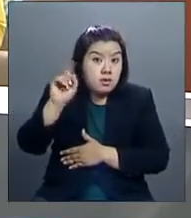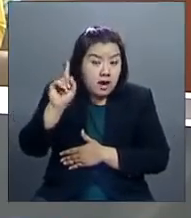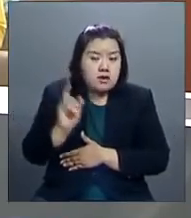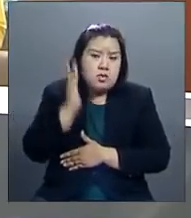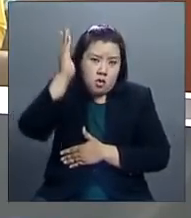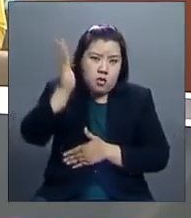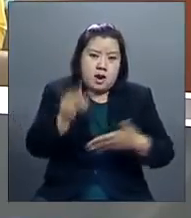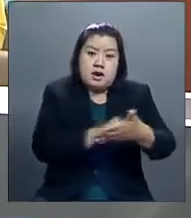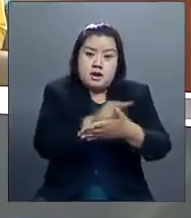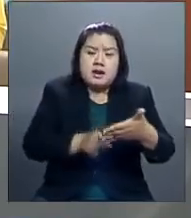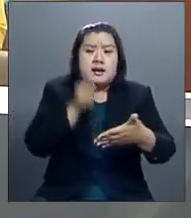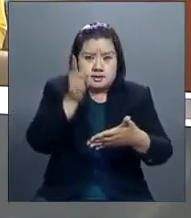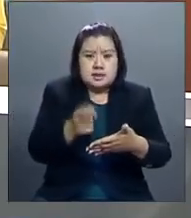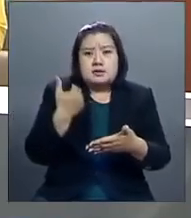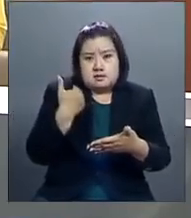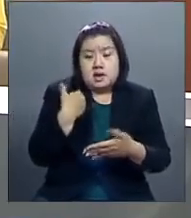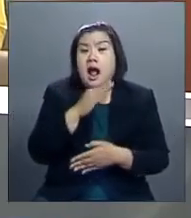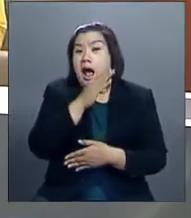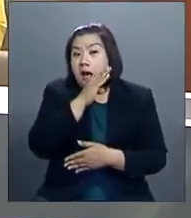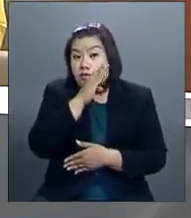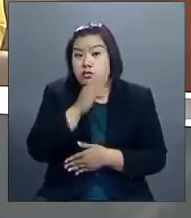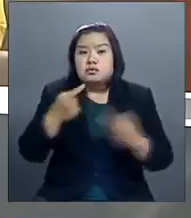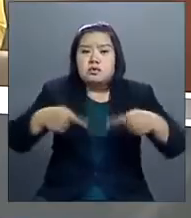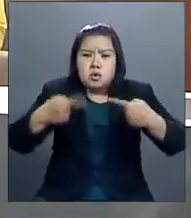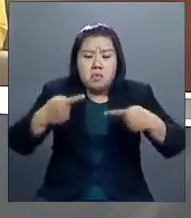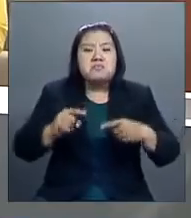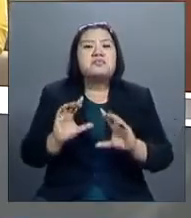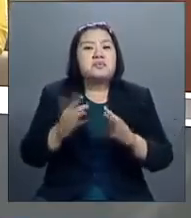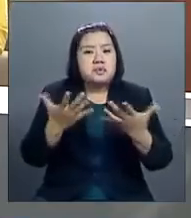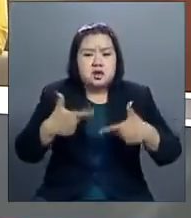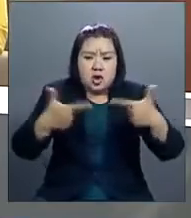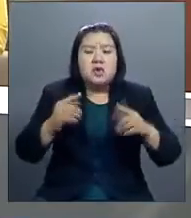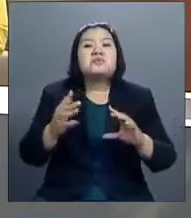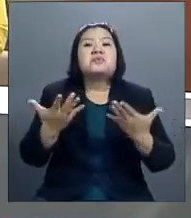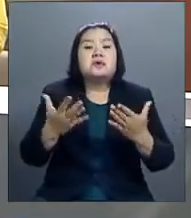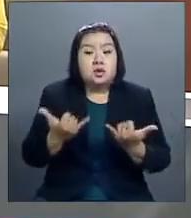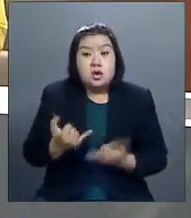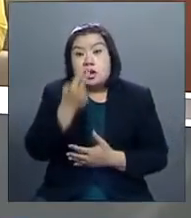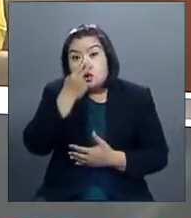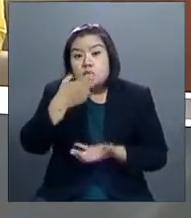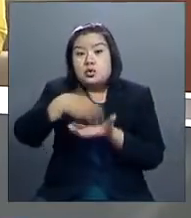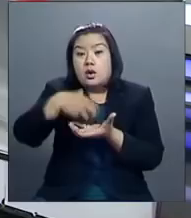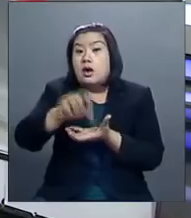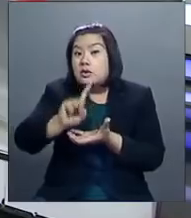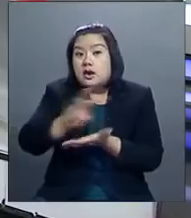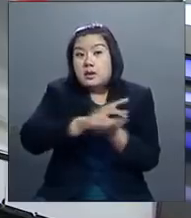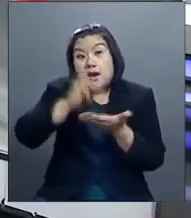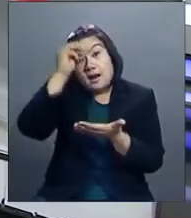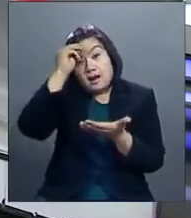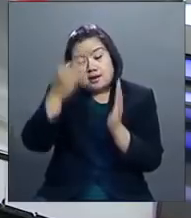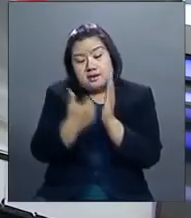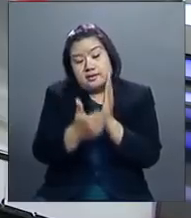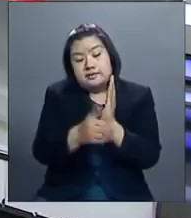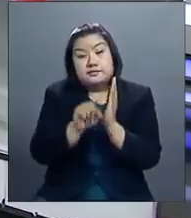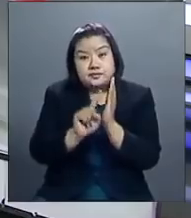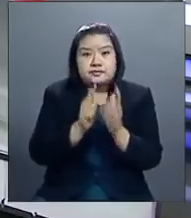งจะเกิดขึ้นอย่างแน่นอนเมื่อบ้านเมืองสงบเรียบร้อยติดตามจากคุณอัญชราโพสีรายงานสดมาจากมหาวิทยาลัยราชภัฏเลยค่ะคุณอัญชราคะ ค่ะ